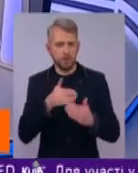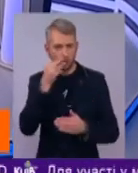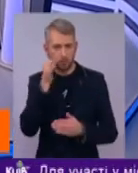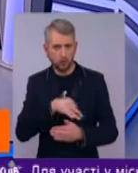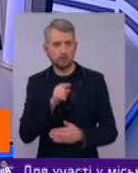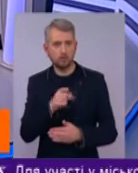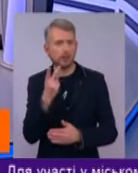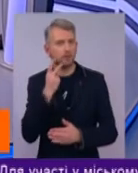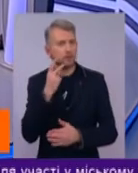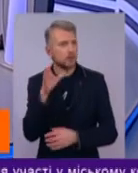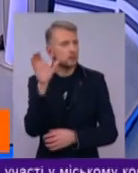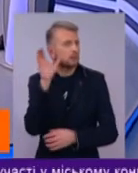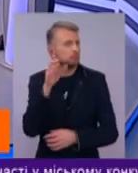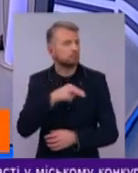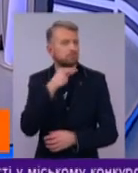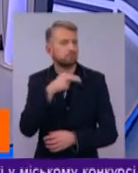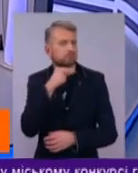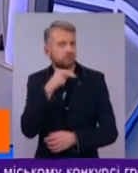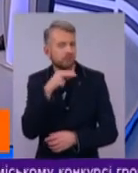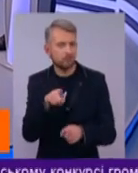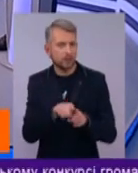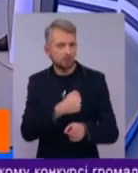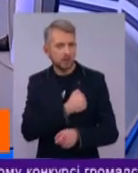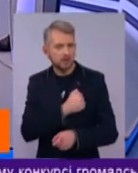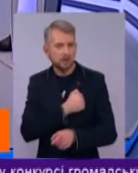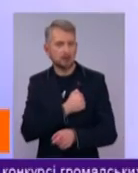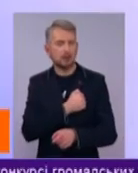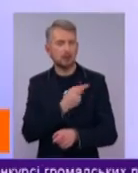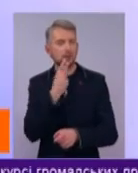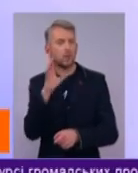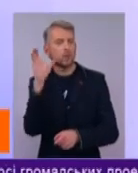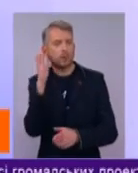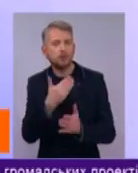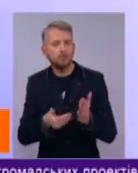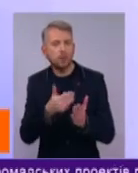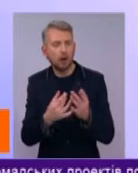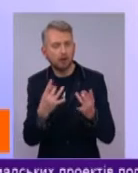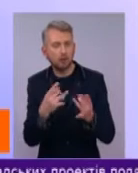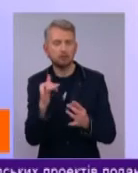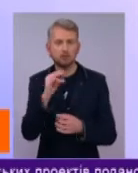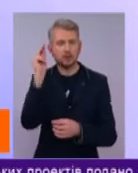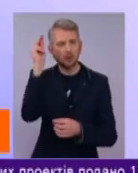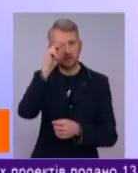завжди прислуховувались до таких бійців, завжди слухали поради та